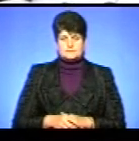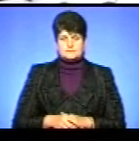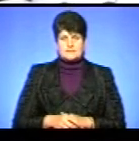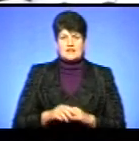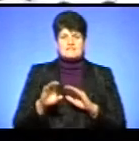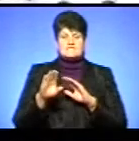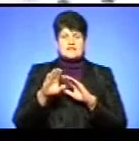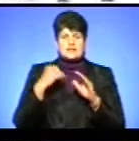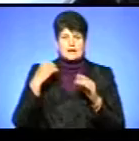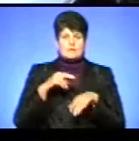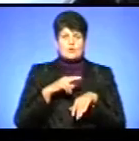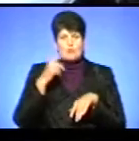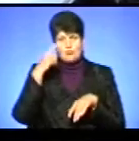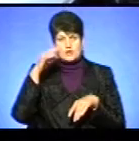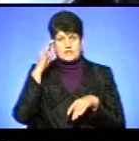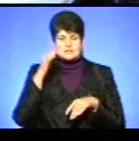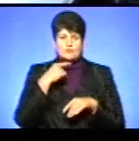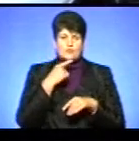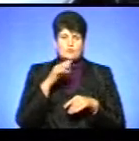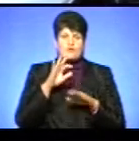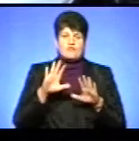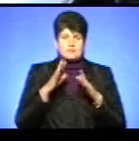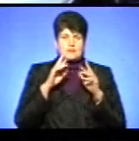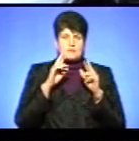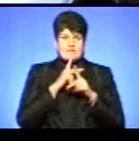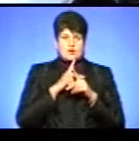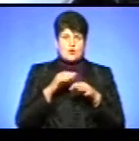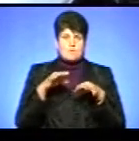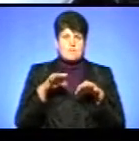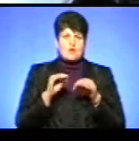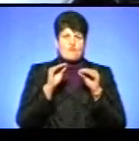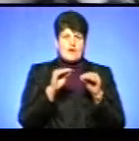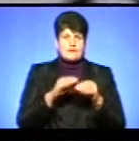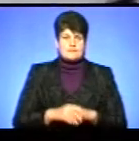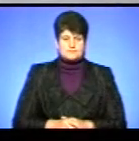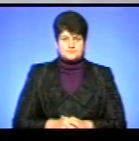Викликаємо поліцію і повідомляємо правоохоронців про випадок неправильного паркування.